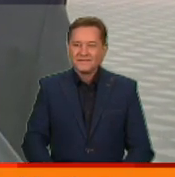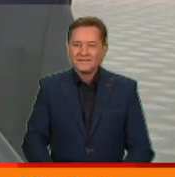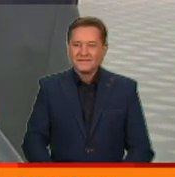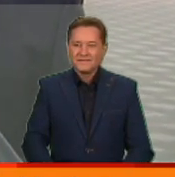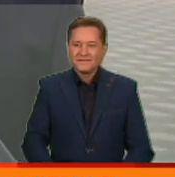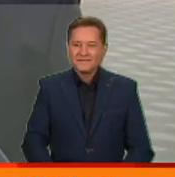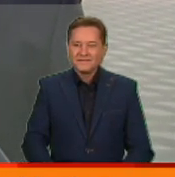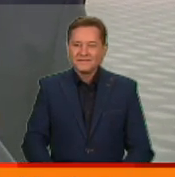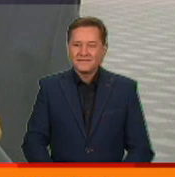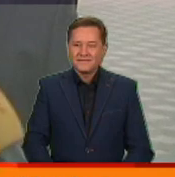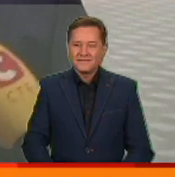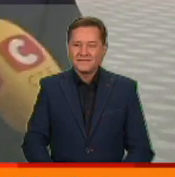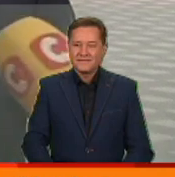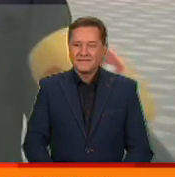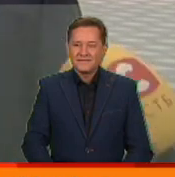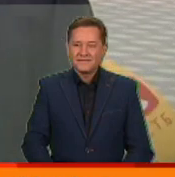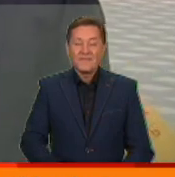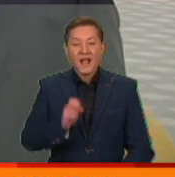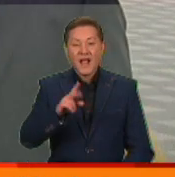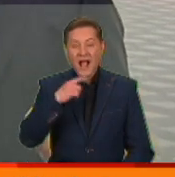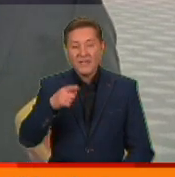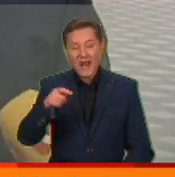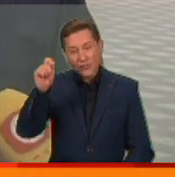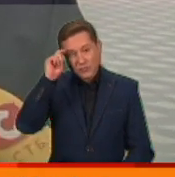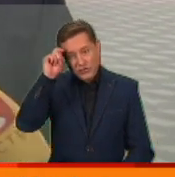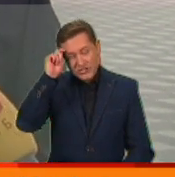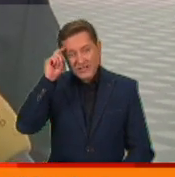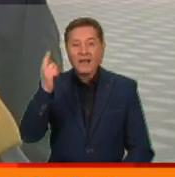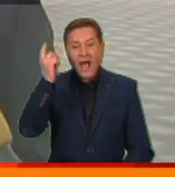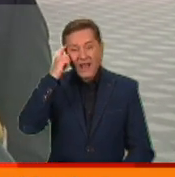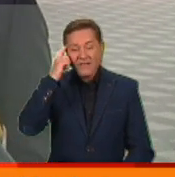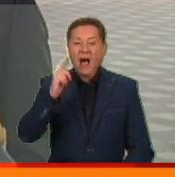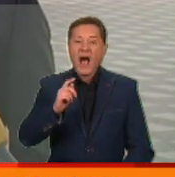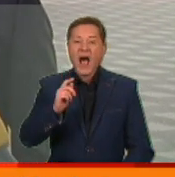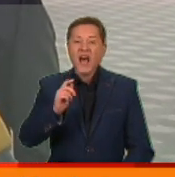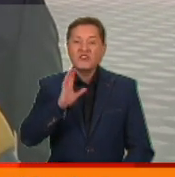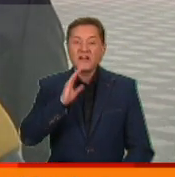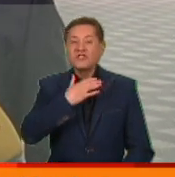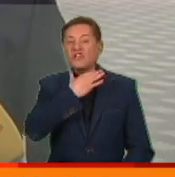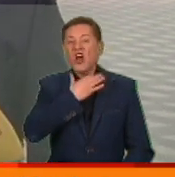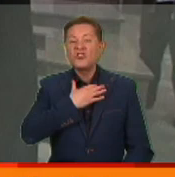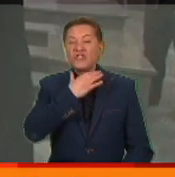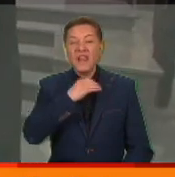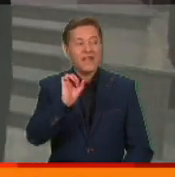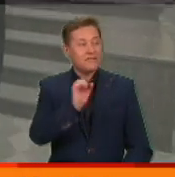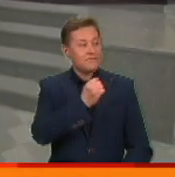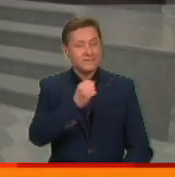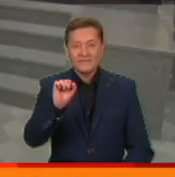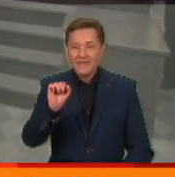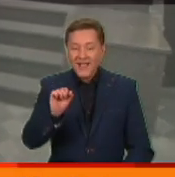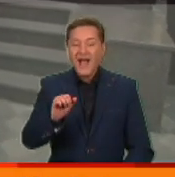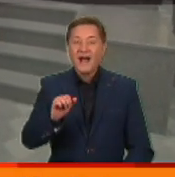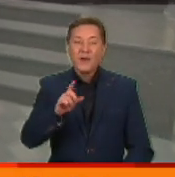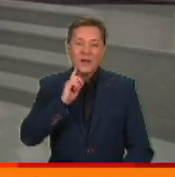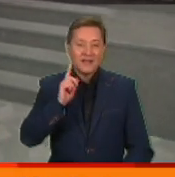почувствувати. Да. Как говорят, мужчина – голова, а женщина – шея. Куда шея повернет, туда и голова. Молодята